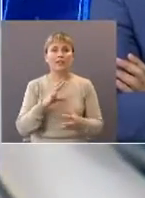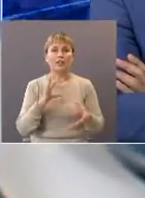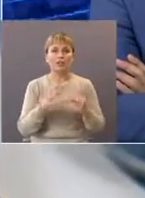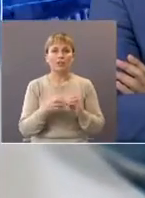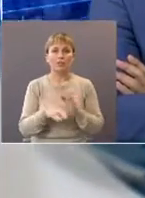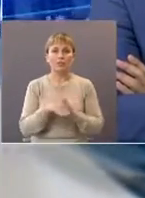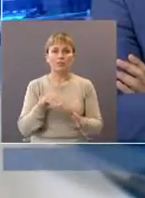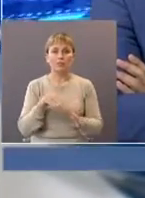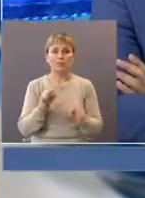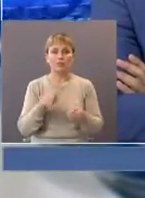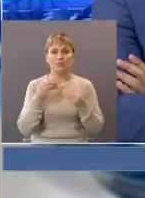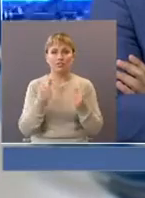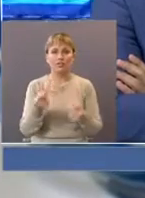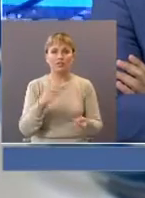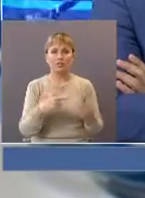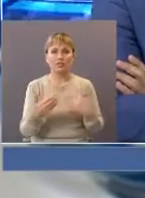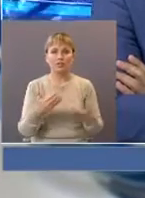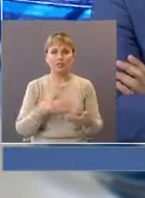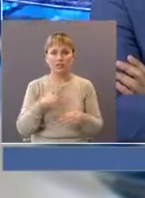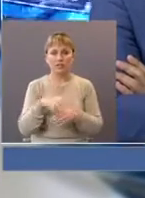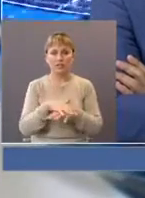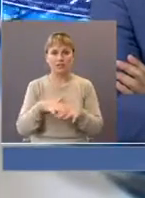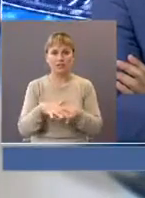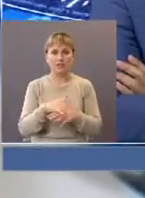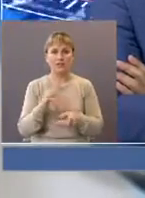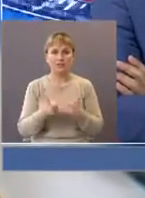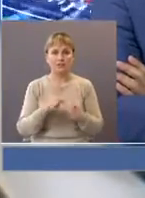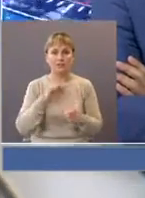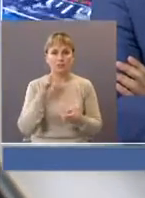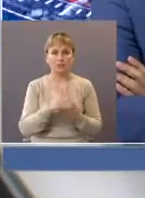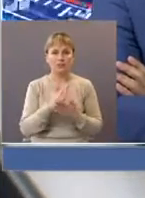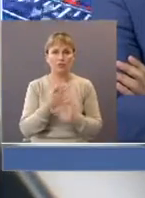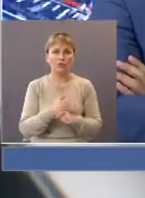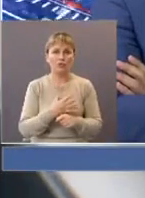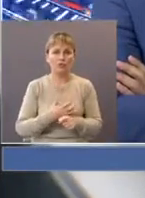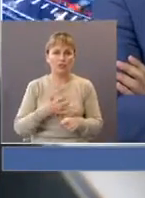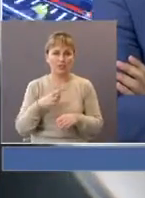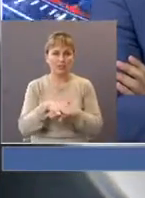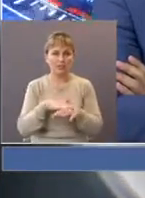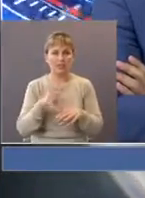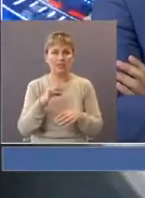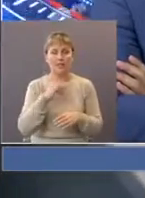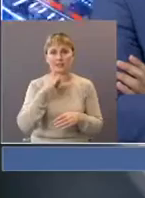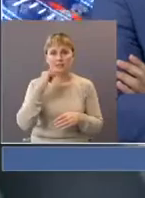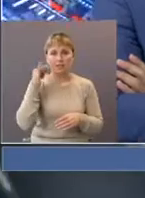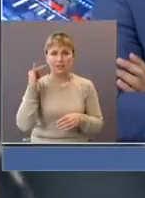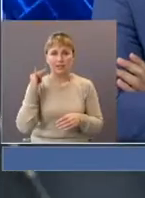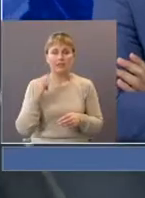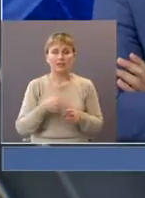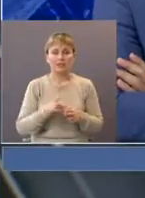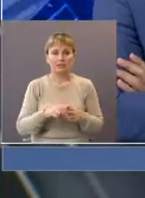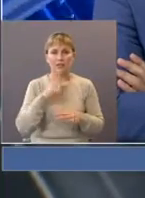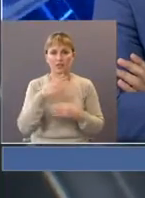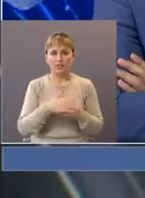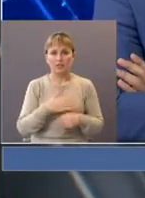выборов могут сказаться на взаимоотношениях наших стран? Действительно, Узбекистан является очень важной страной для Казахстана. Это, прежде всего, наш